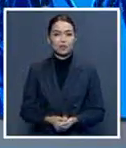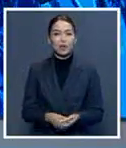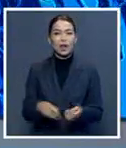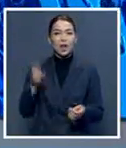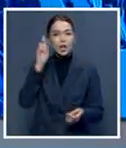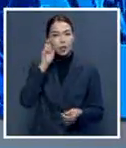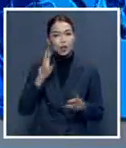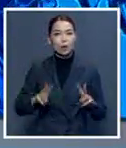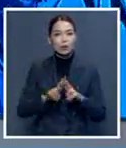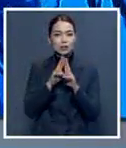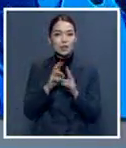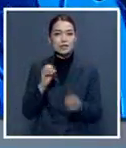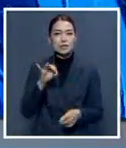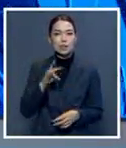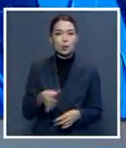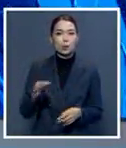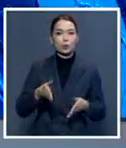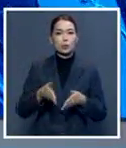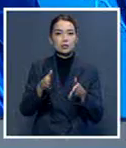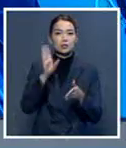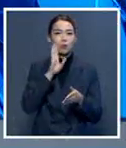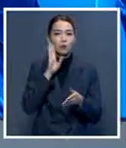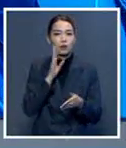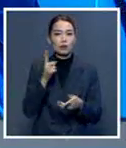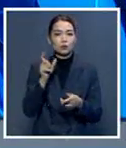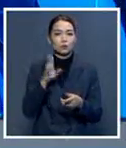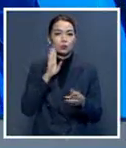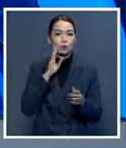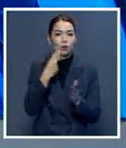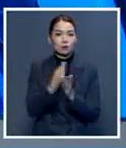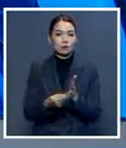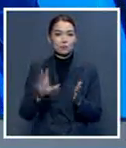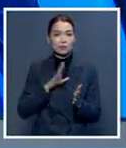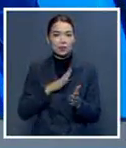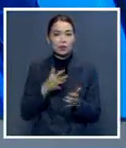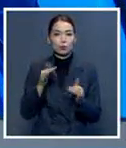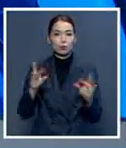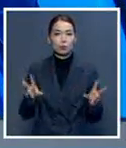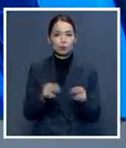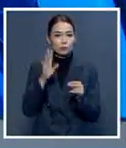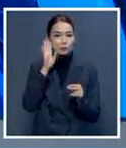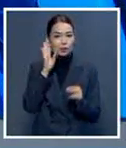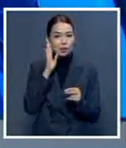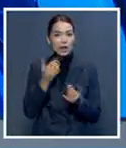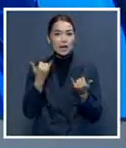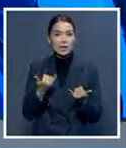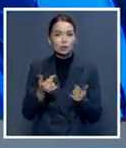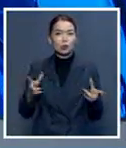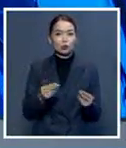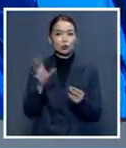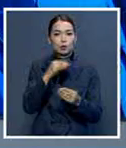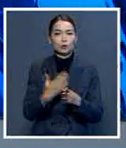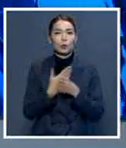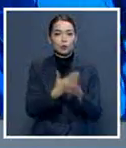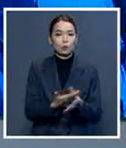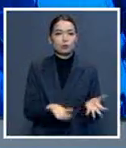Елордада Есіл өзенін кесіп өтіп бара жатқан ер адам мұз ойылып суға құлады. Абырой болғанда аман қалды. Дергезінде жеткен құтқарушылар оны судан